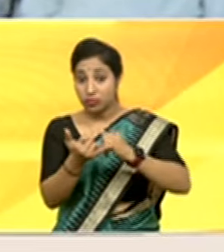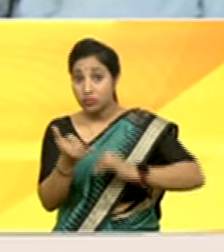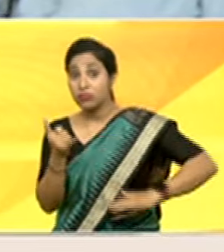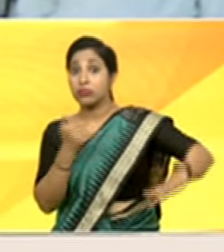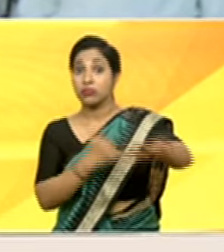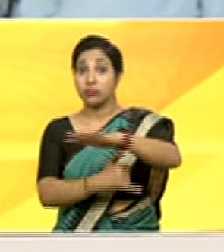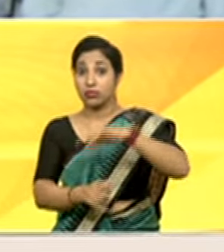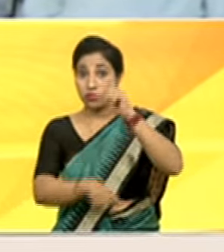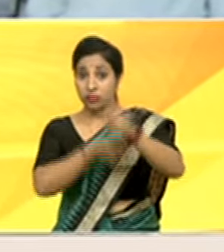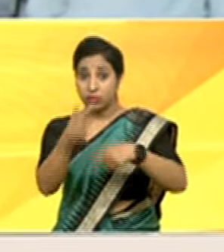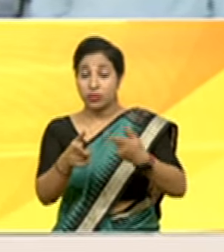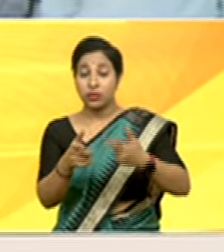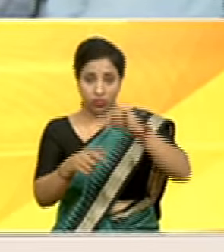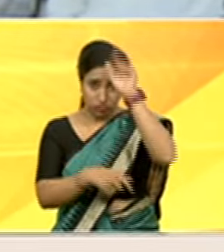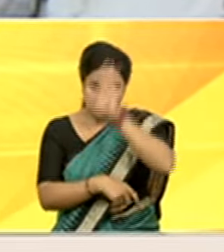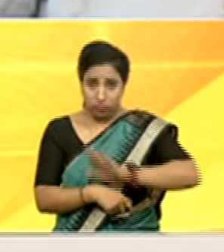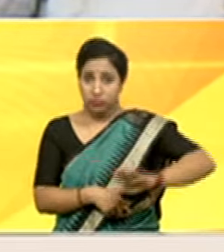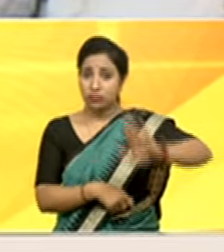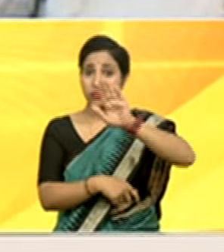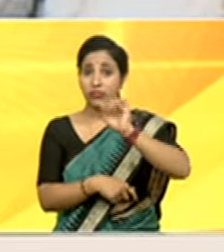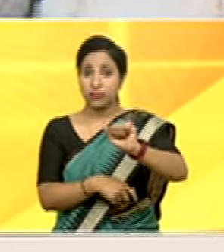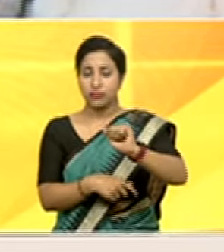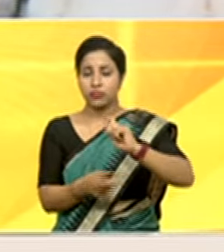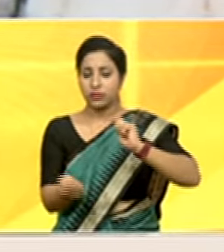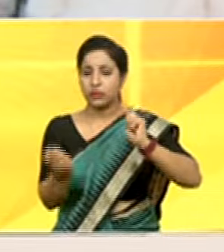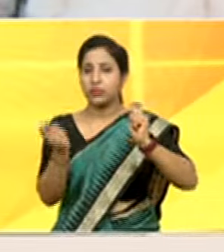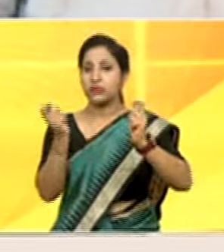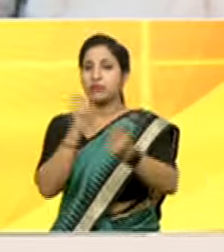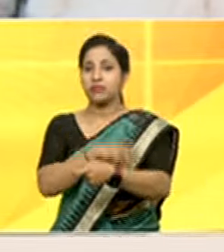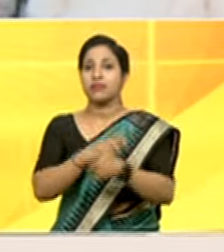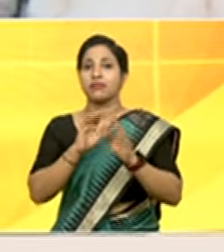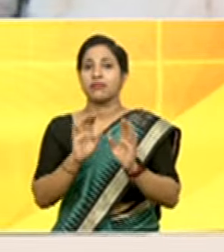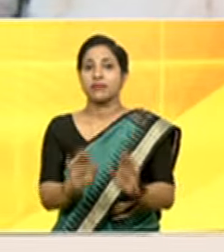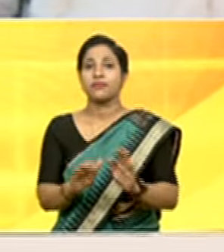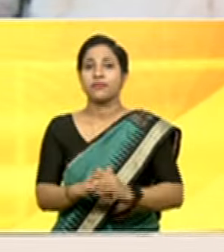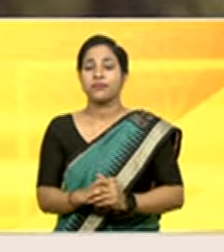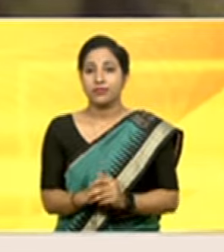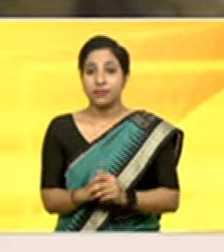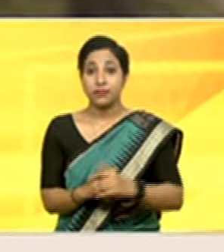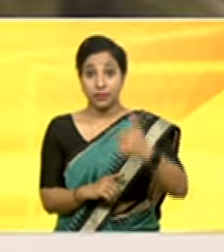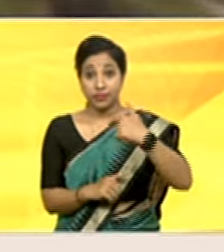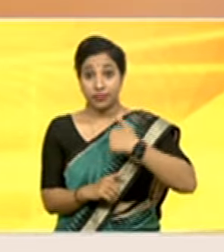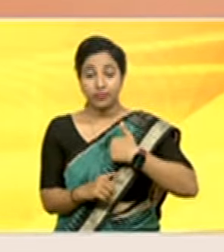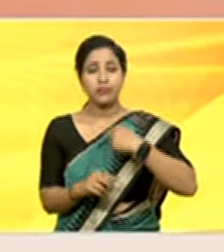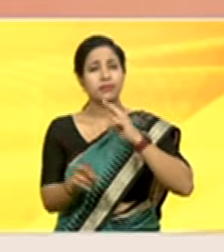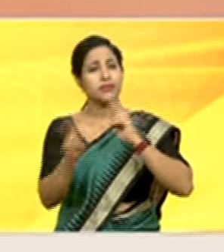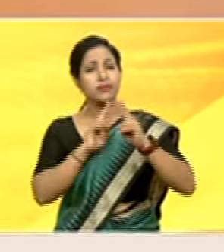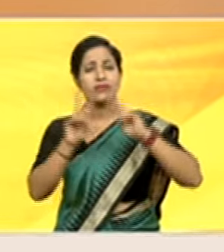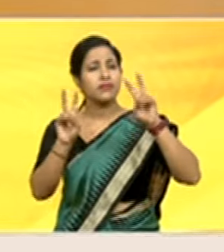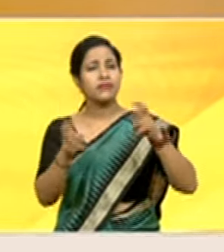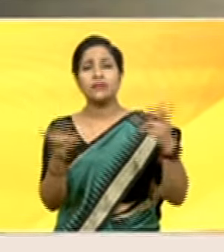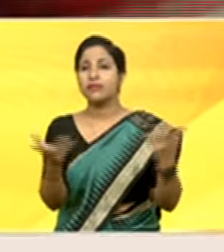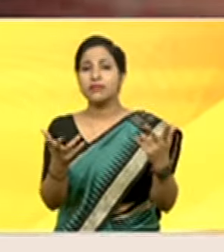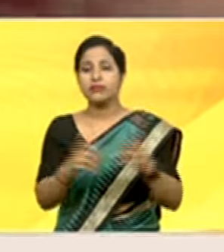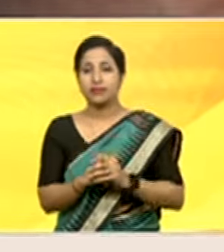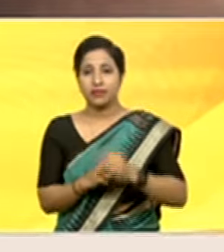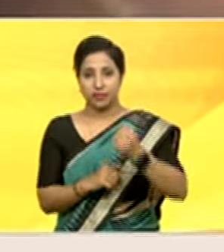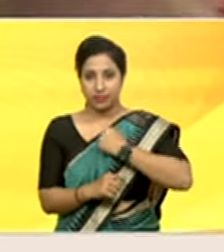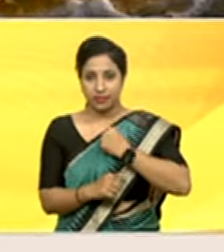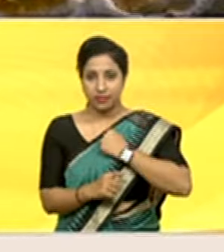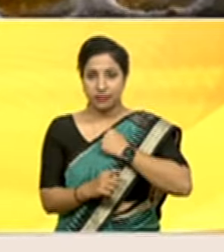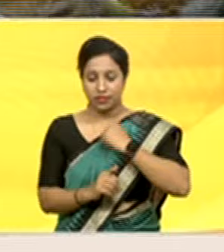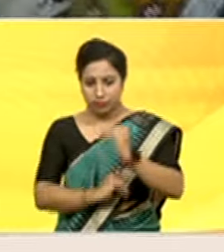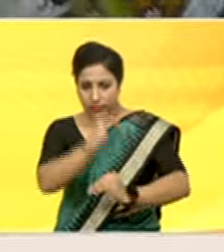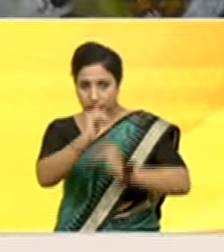में देश में बडलाव ला रहे हैं हम चर्चा करेंगे हमारी